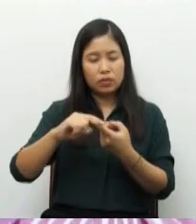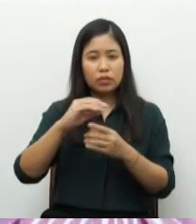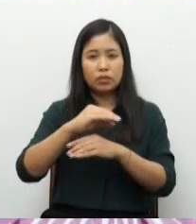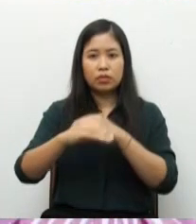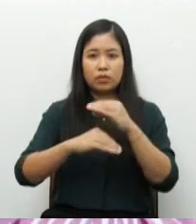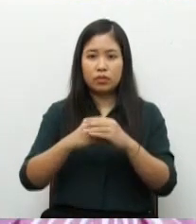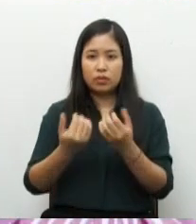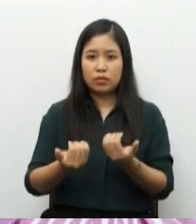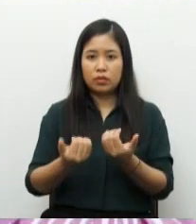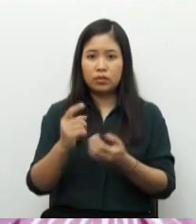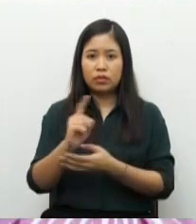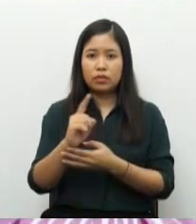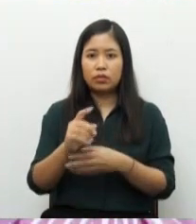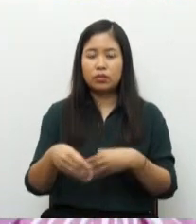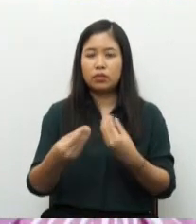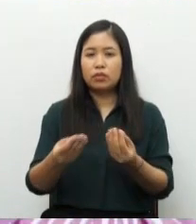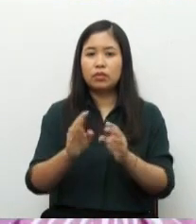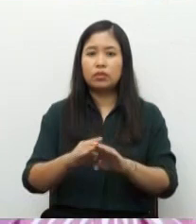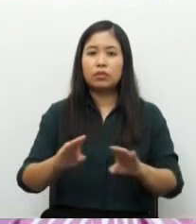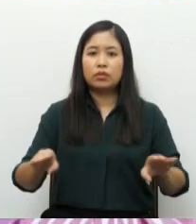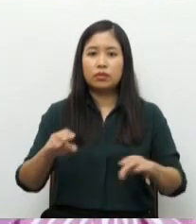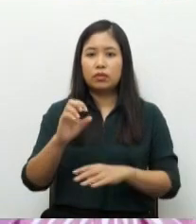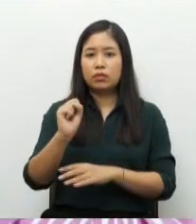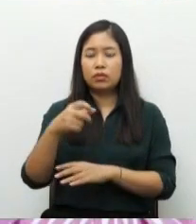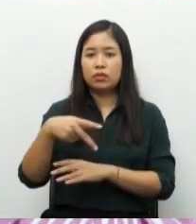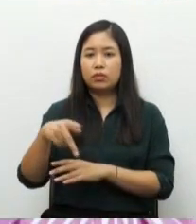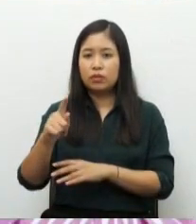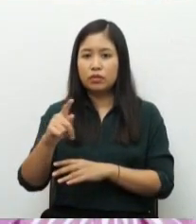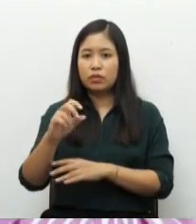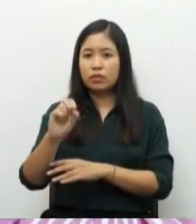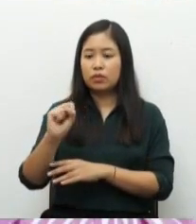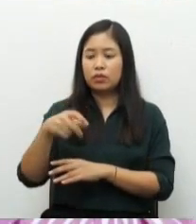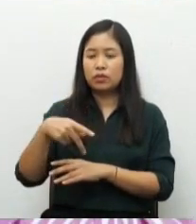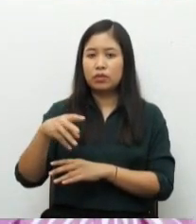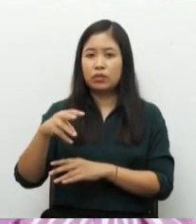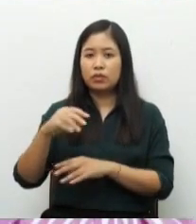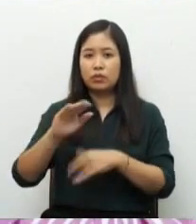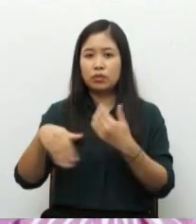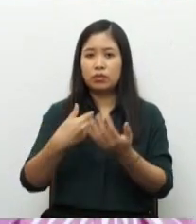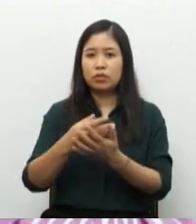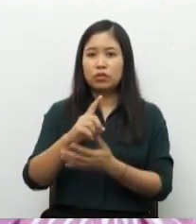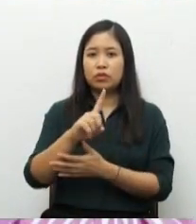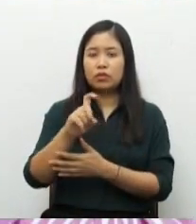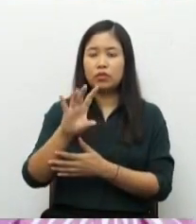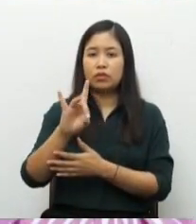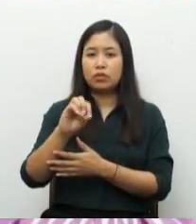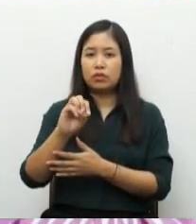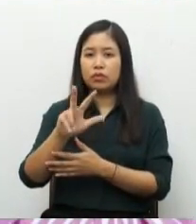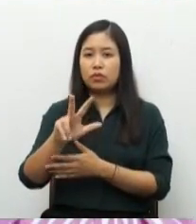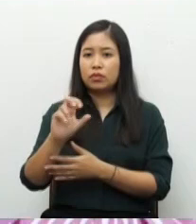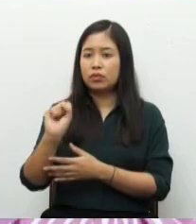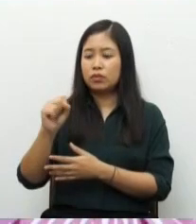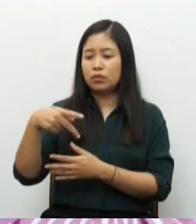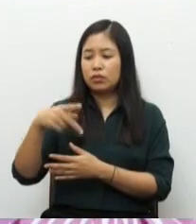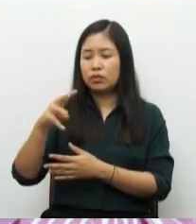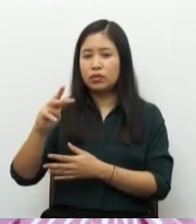นะครับเพื่อให้นักเรียนในสังกัดสำนักงานเขตพื้นที่การศึกษาประถมศึกษาจำนวน183เขตและสำนักงานเขตพื้นที่การศึกษามั